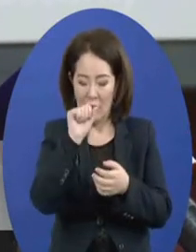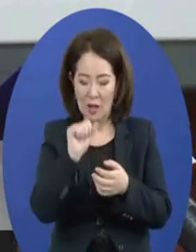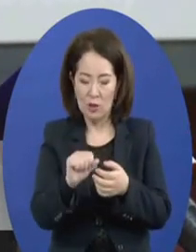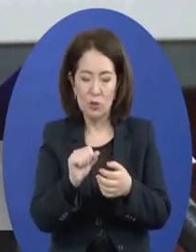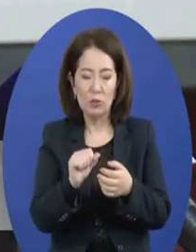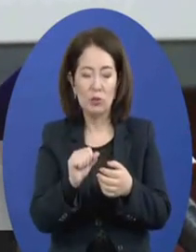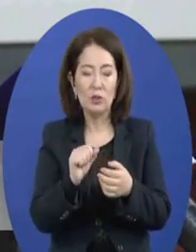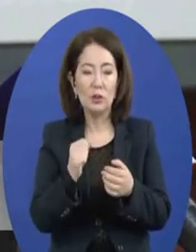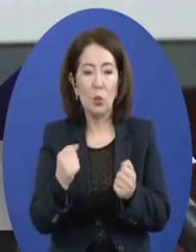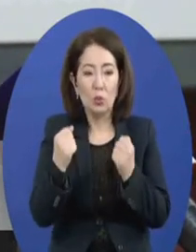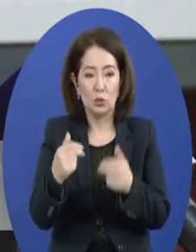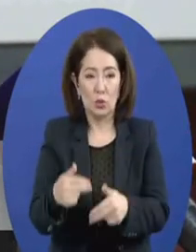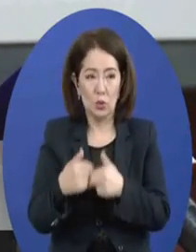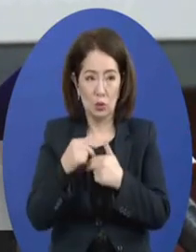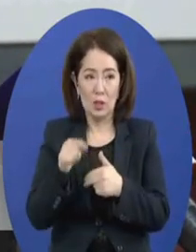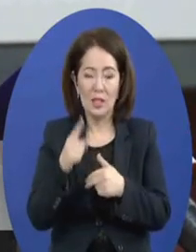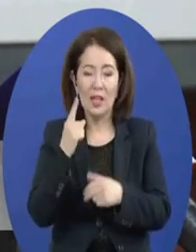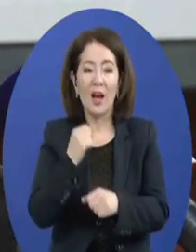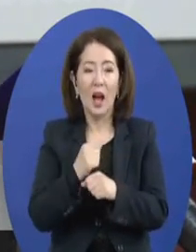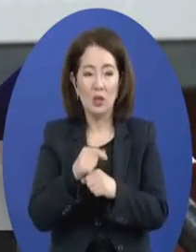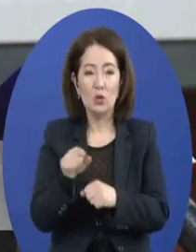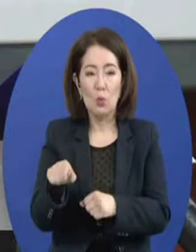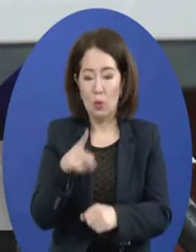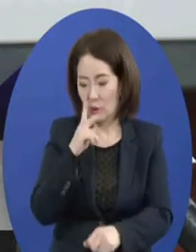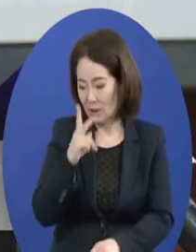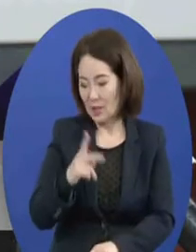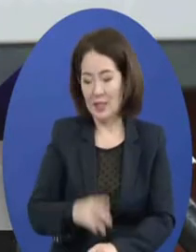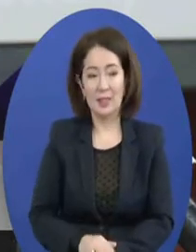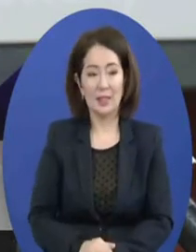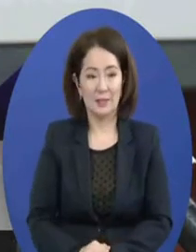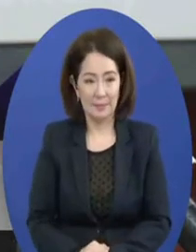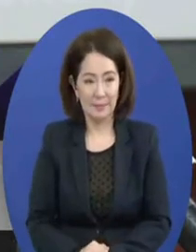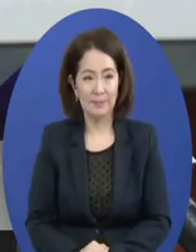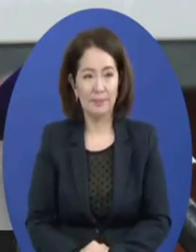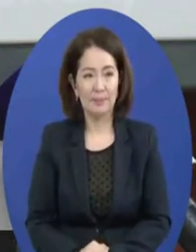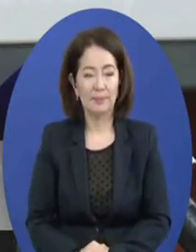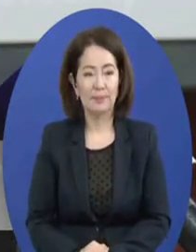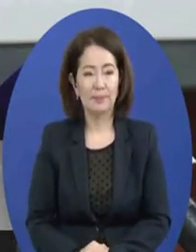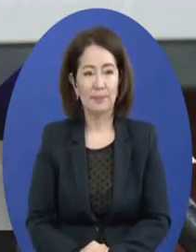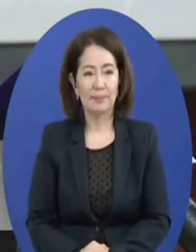том одоо хүч өгж байгаа нэг ажлаа гэж харж байна.